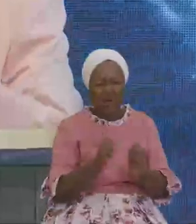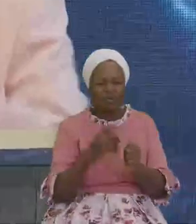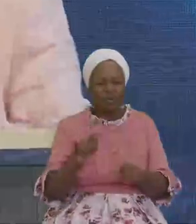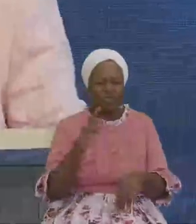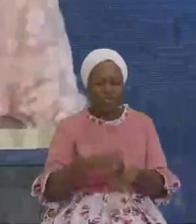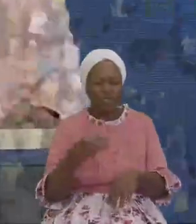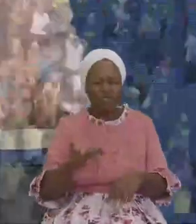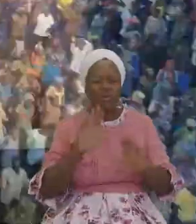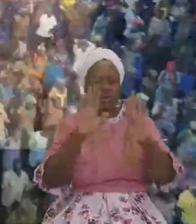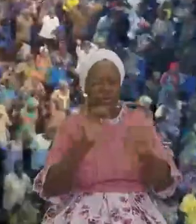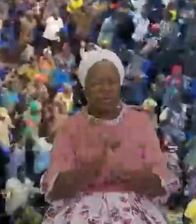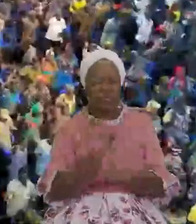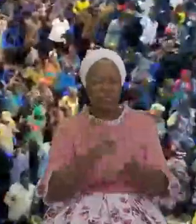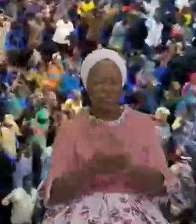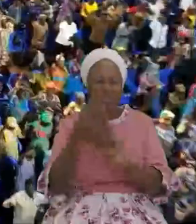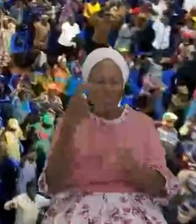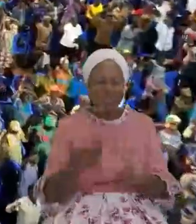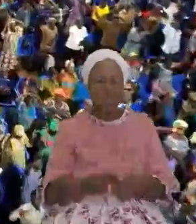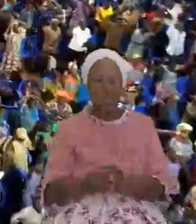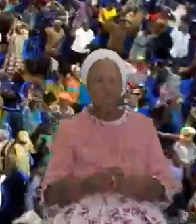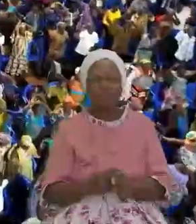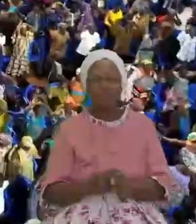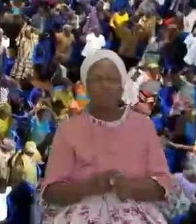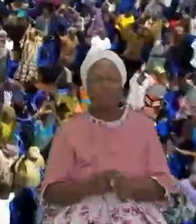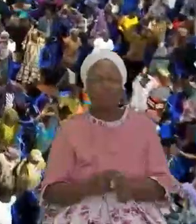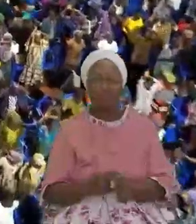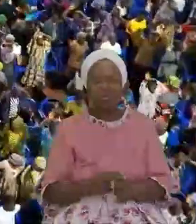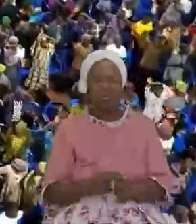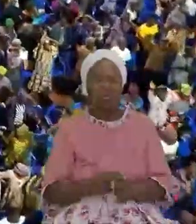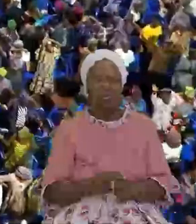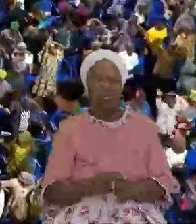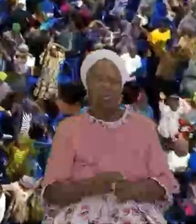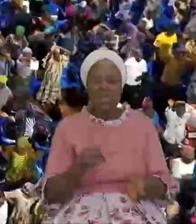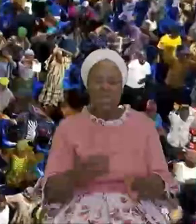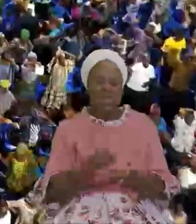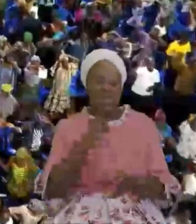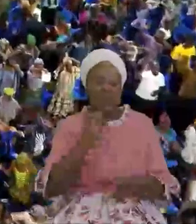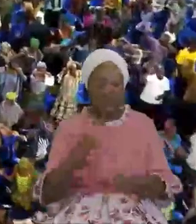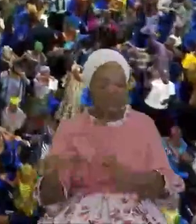Seigneur, touche chacun par la touche de miracle.